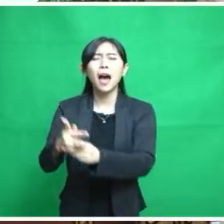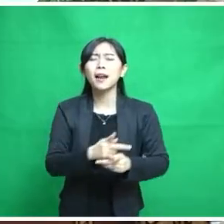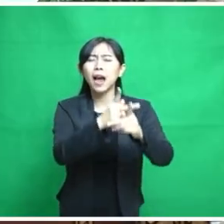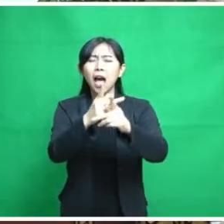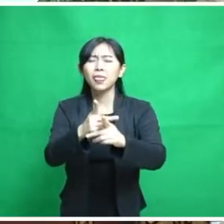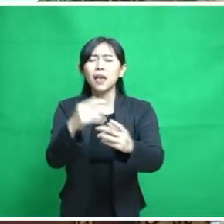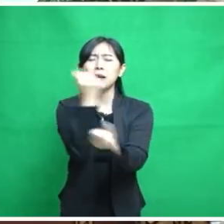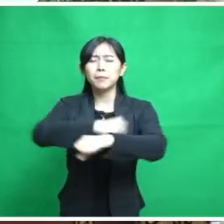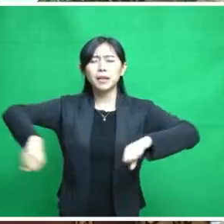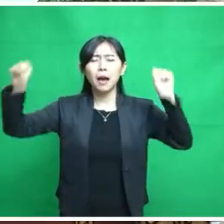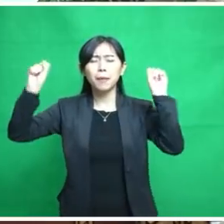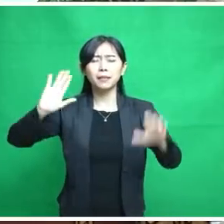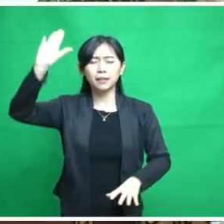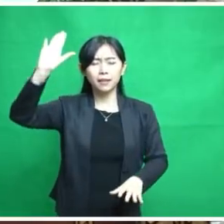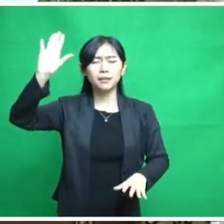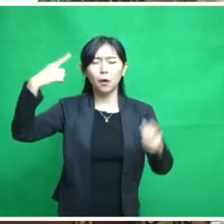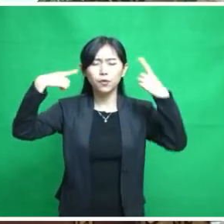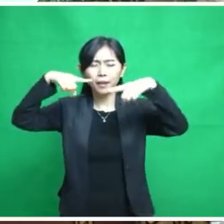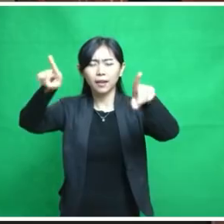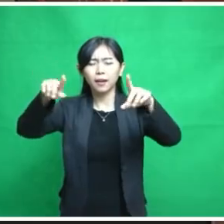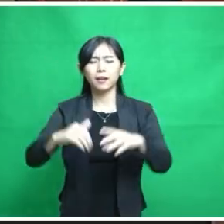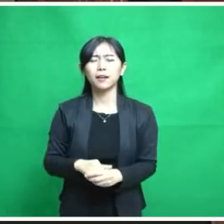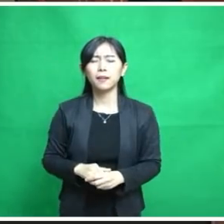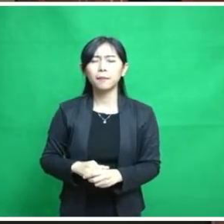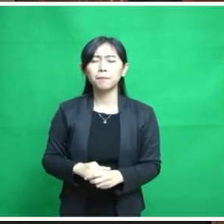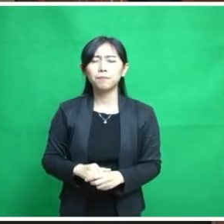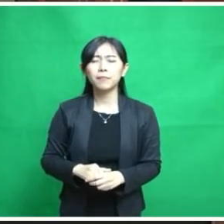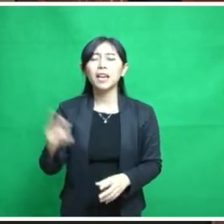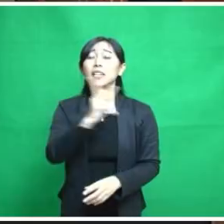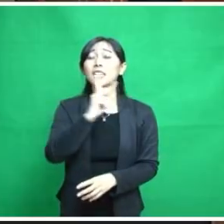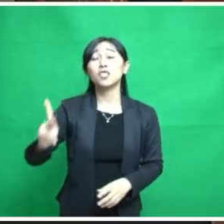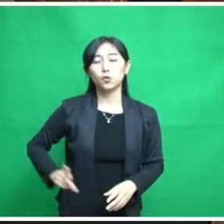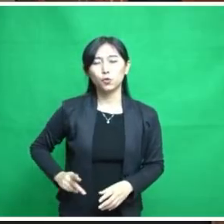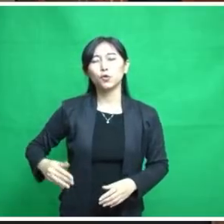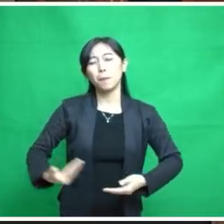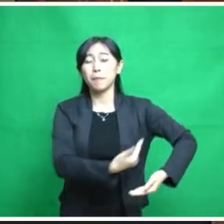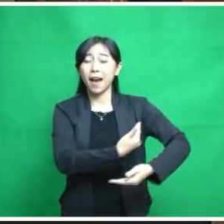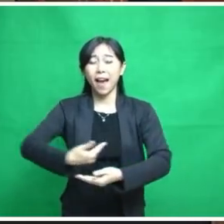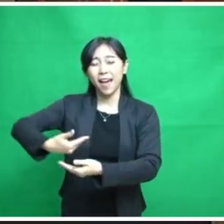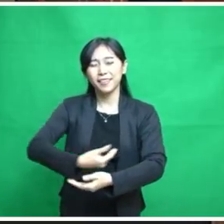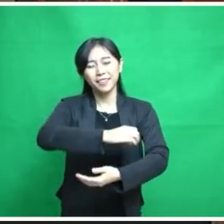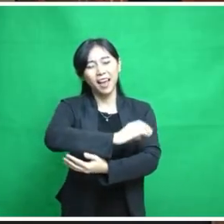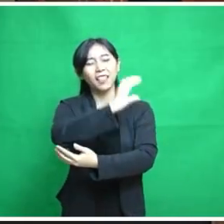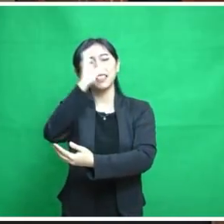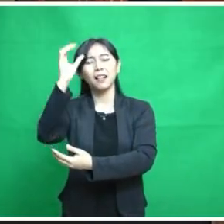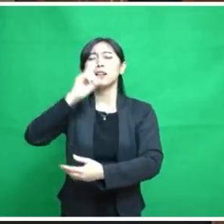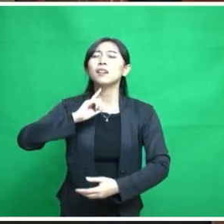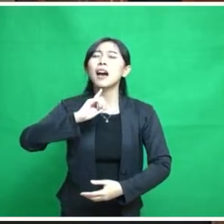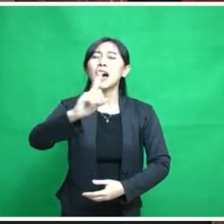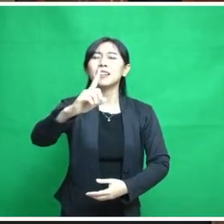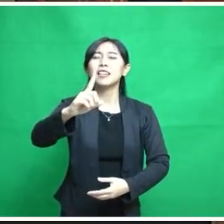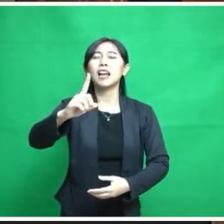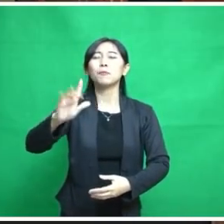dan penyelamatan yang Engkau nyatakan. Ya Kristus Sang Bayi Natal, kehadiranmu di